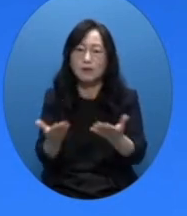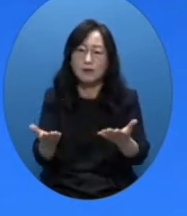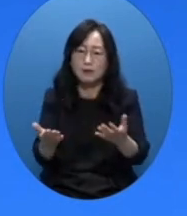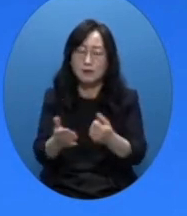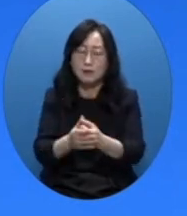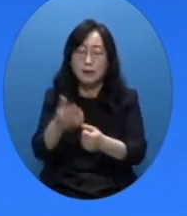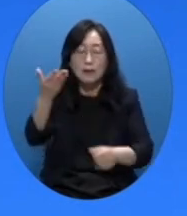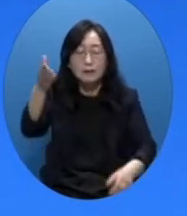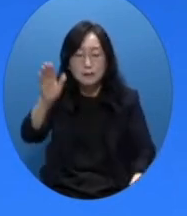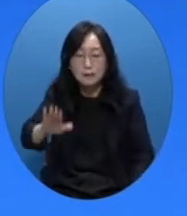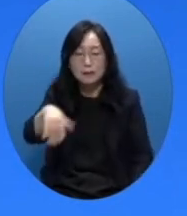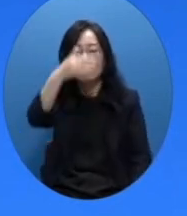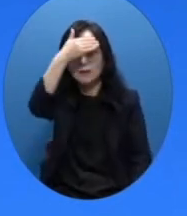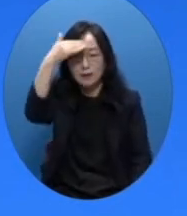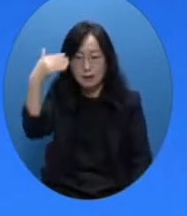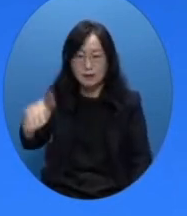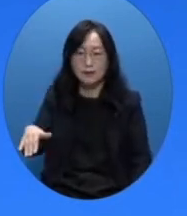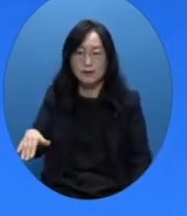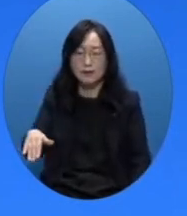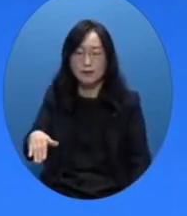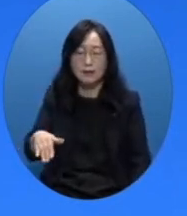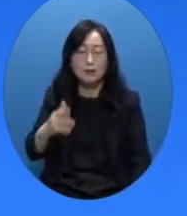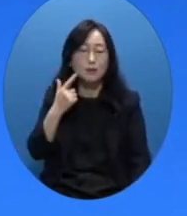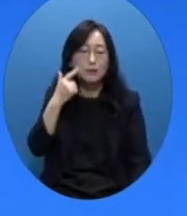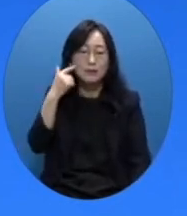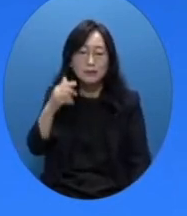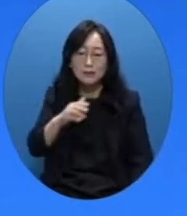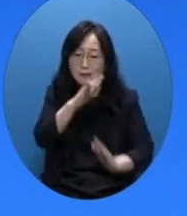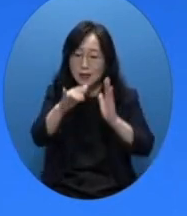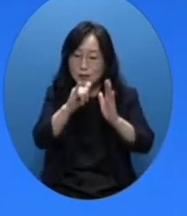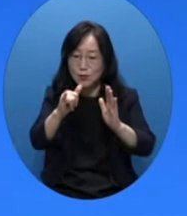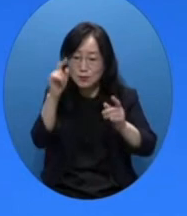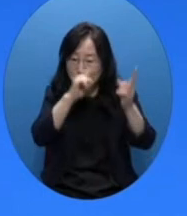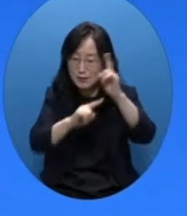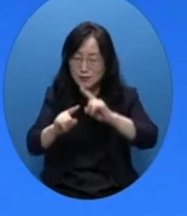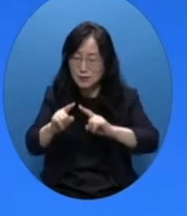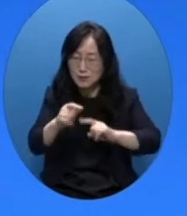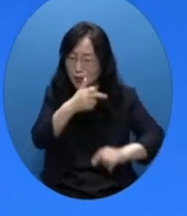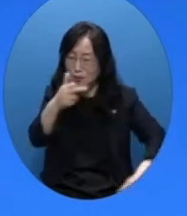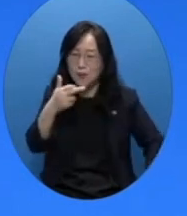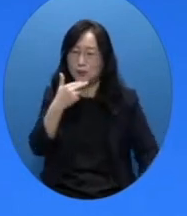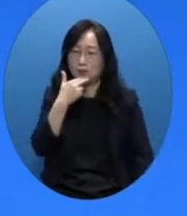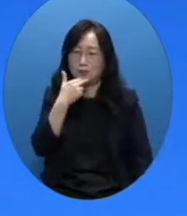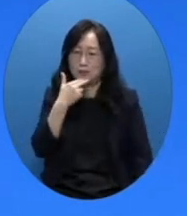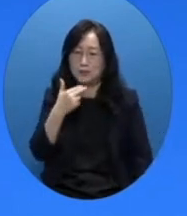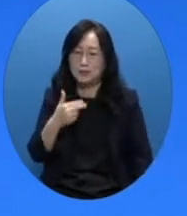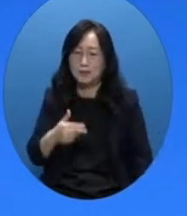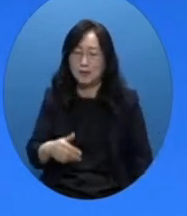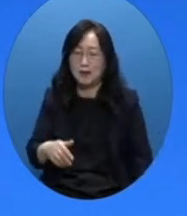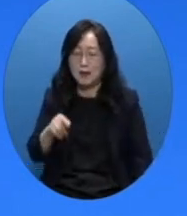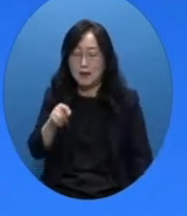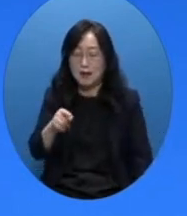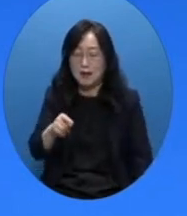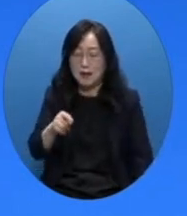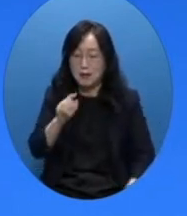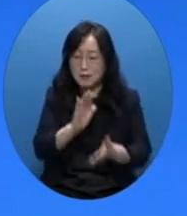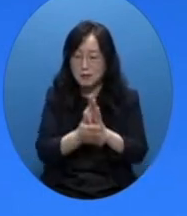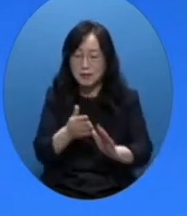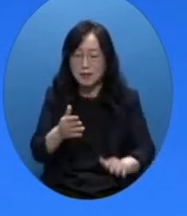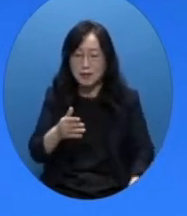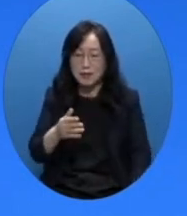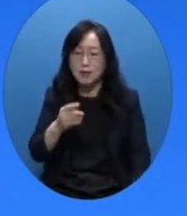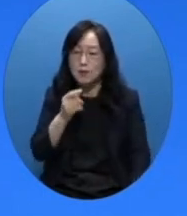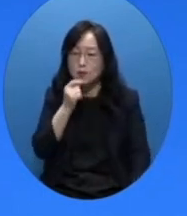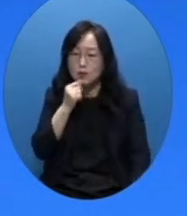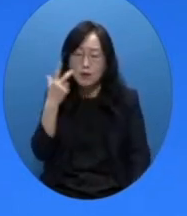다행히 목사님 가족은 크게 다친 사람이 없습니다. 그래서 그날 저녁 조그만 호텔에